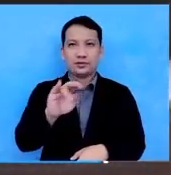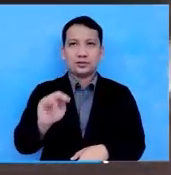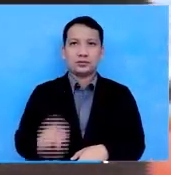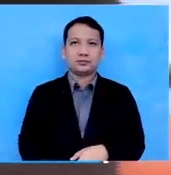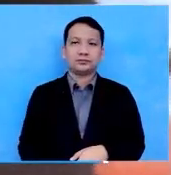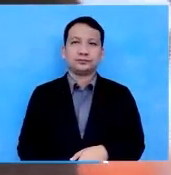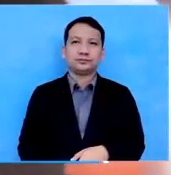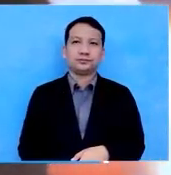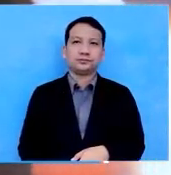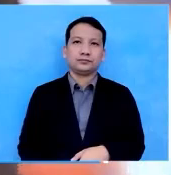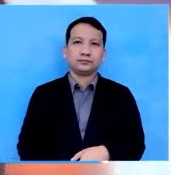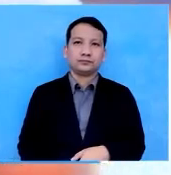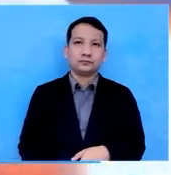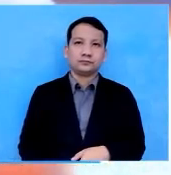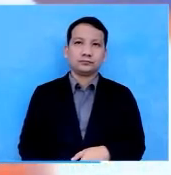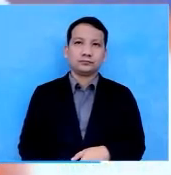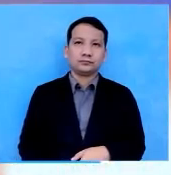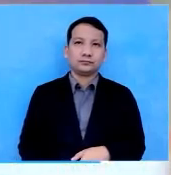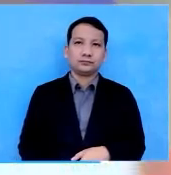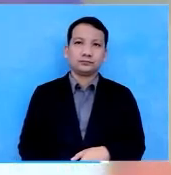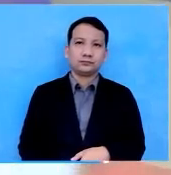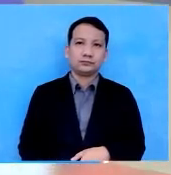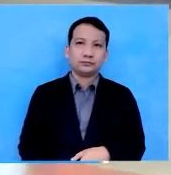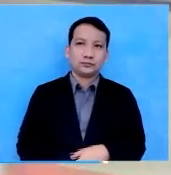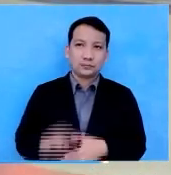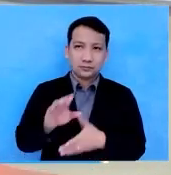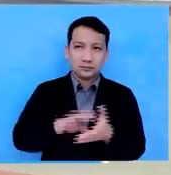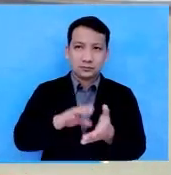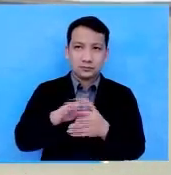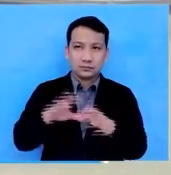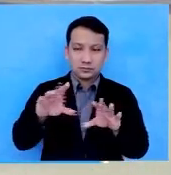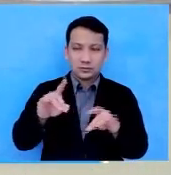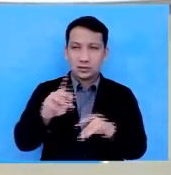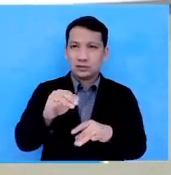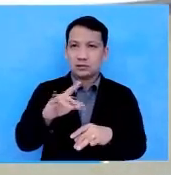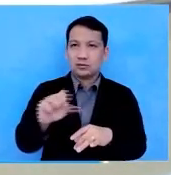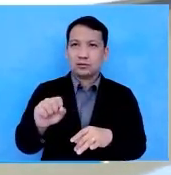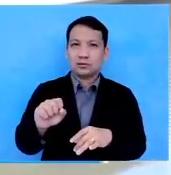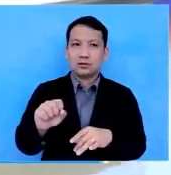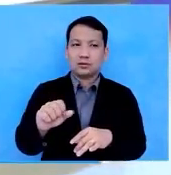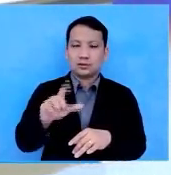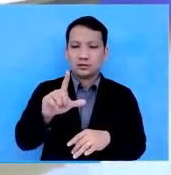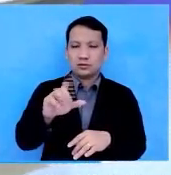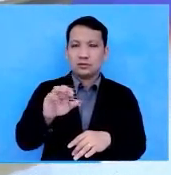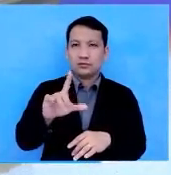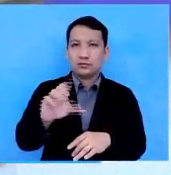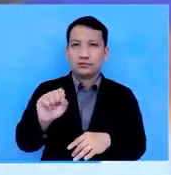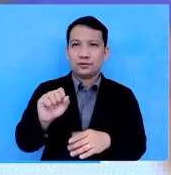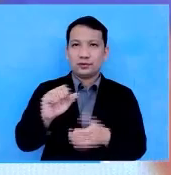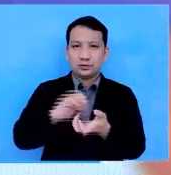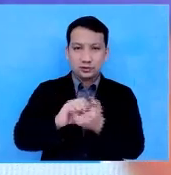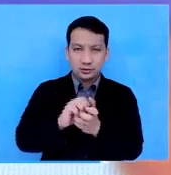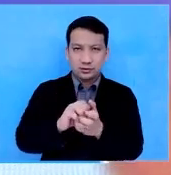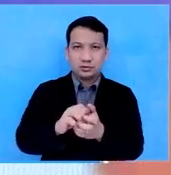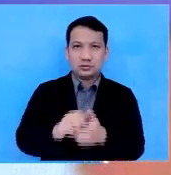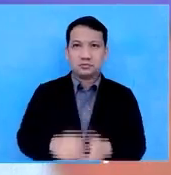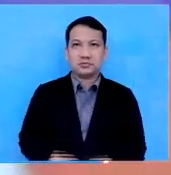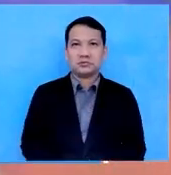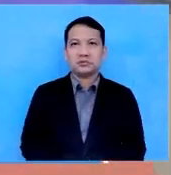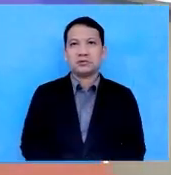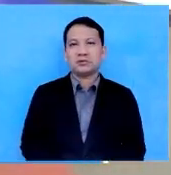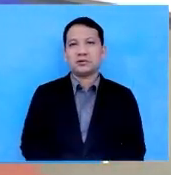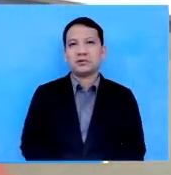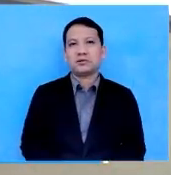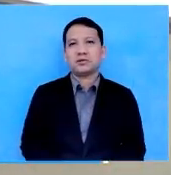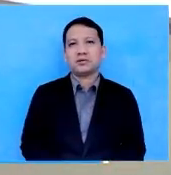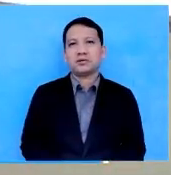yung laman noon? Any cake po. Pwede pong moist cake or fluffy cake, cheesecake. Hindi, iba yun. Medyo